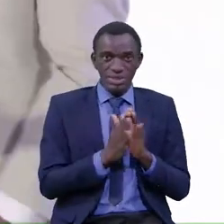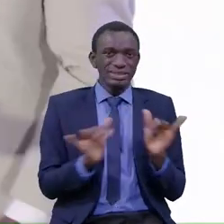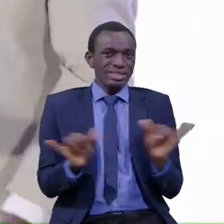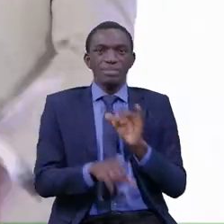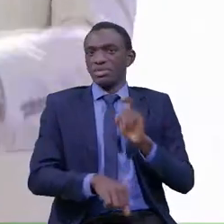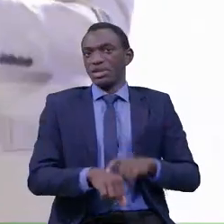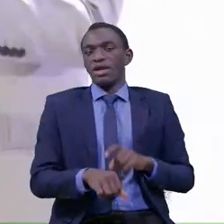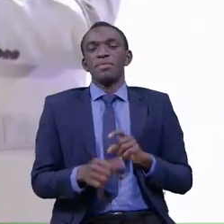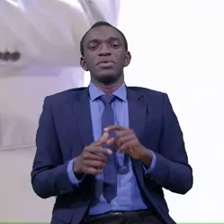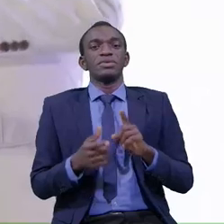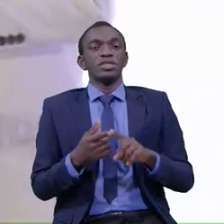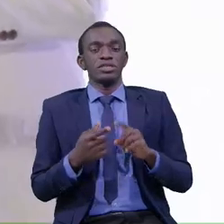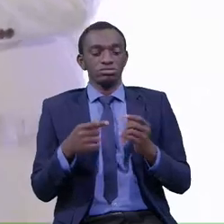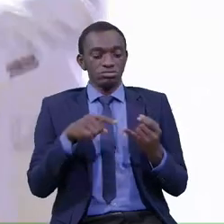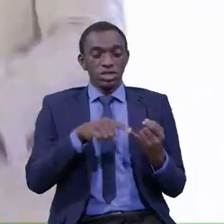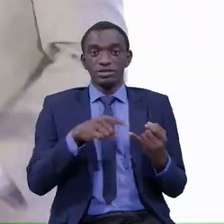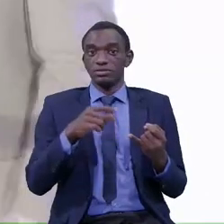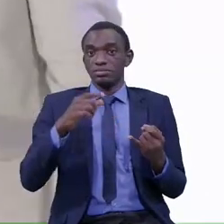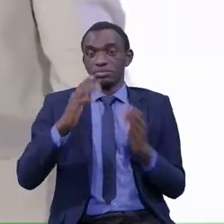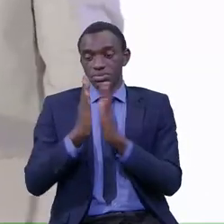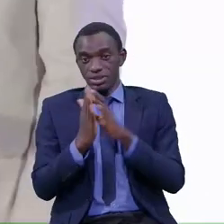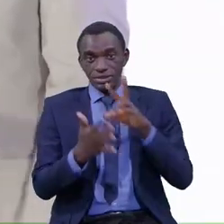et je dis, Dieu